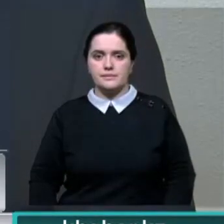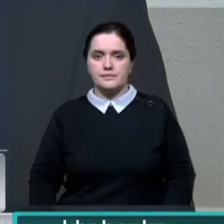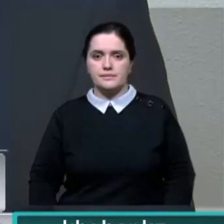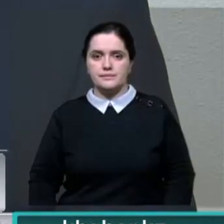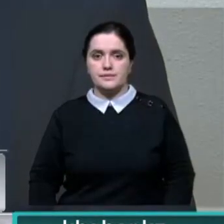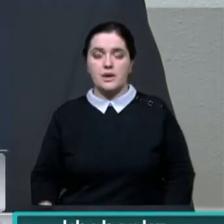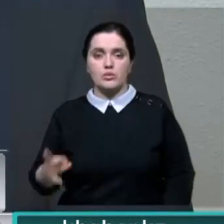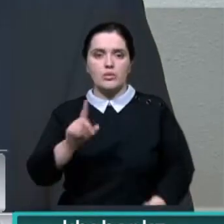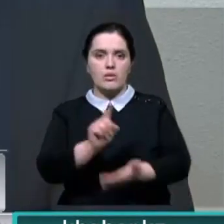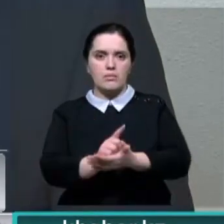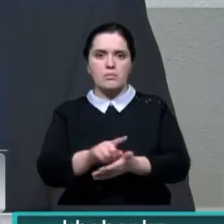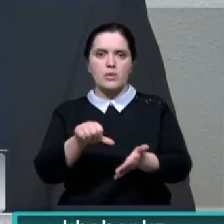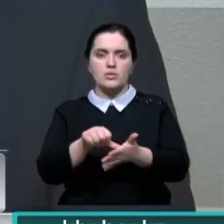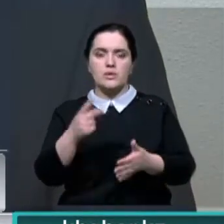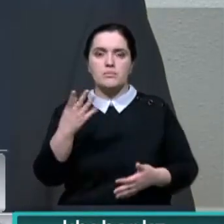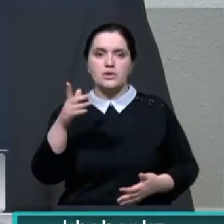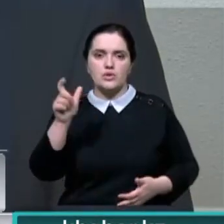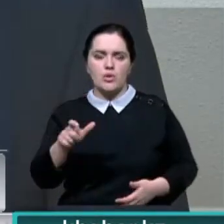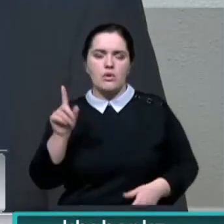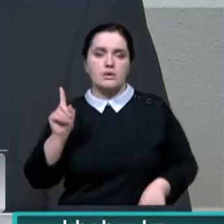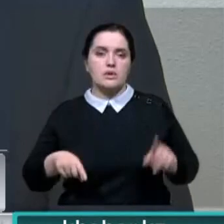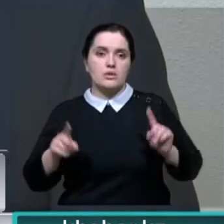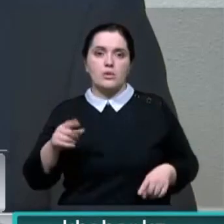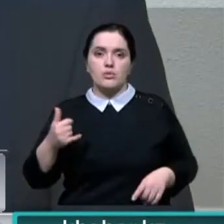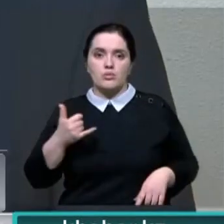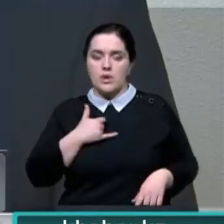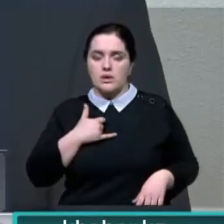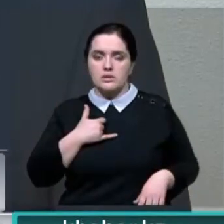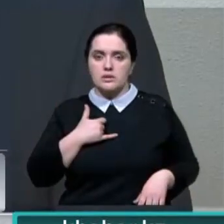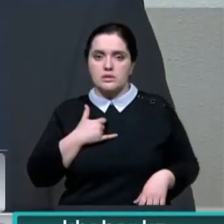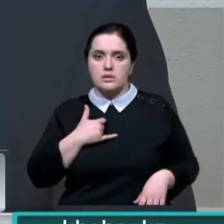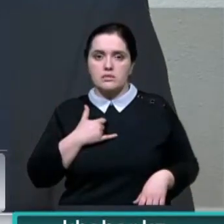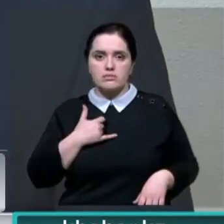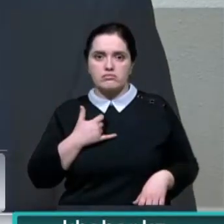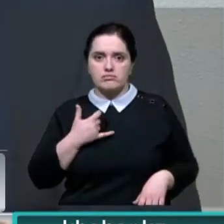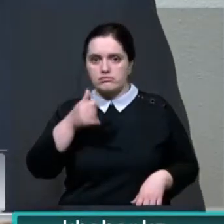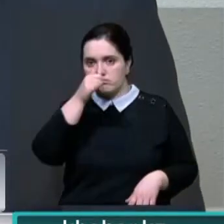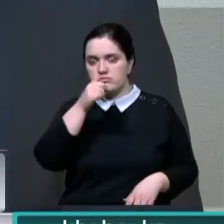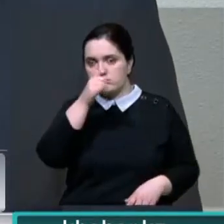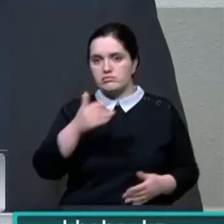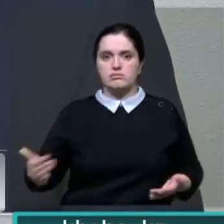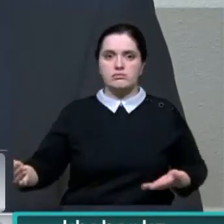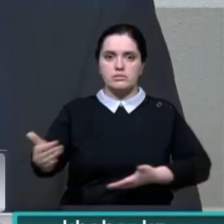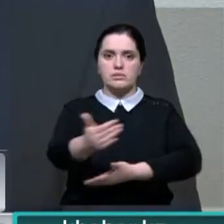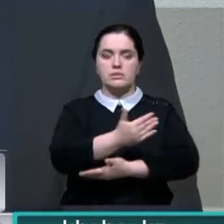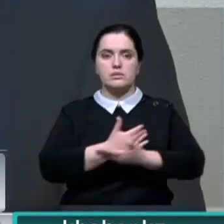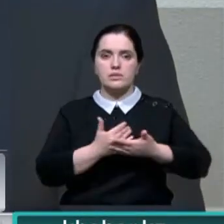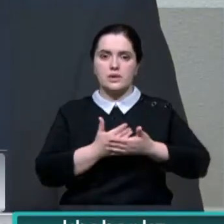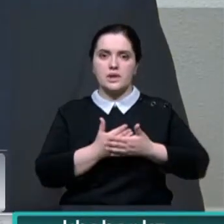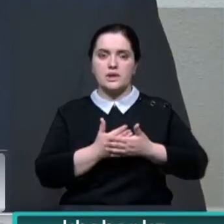должен 25 человек. А иногда у нас вот это количество не можем собрать в своем стане. Вот именно в этот